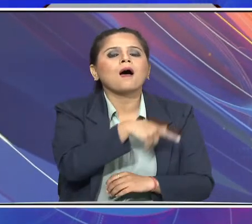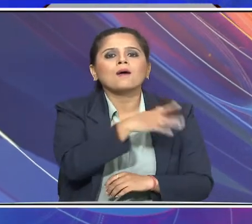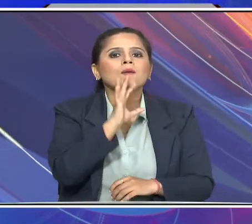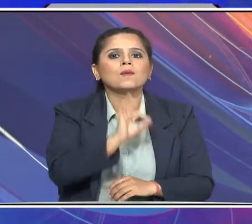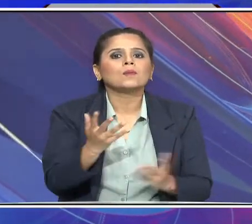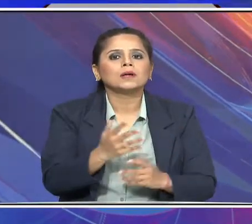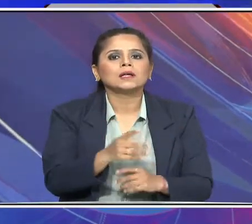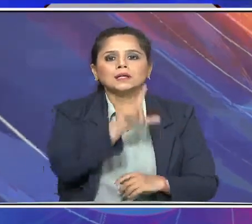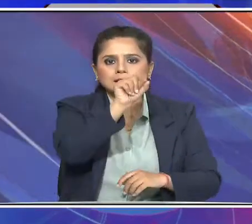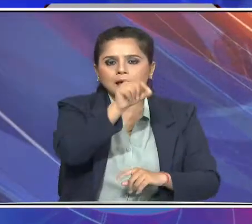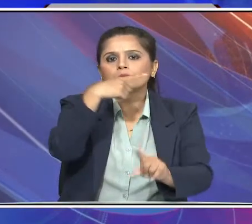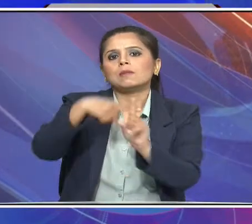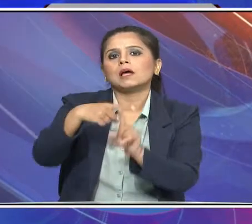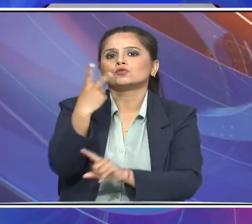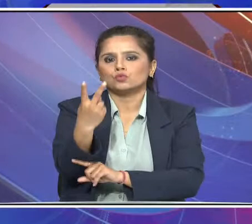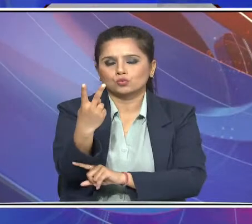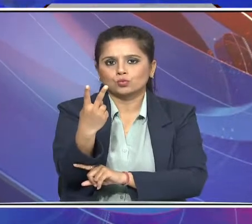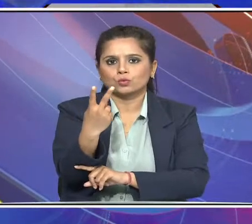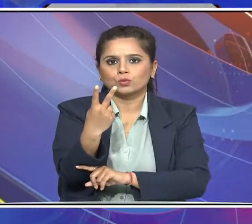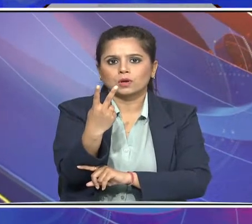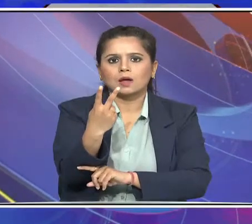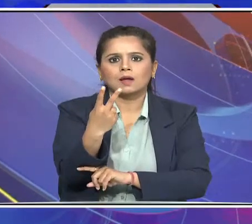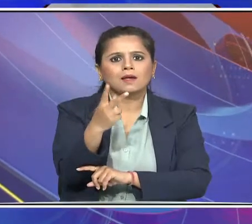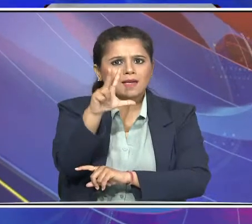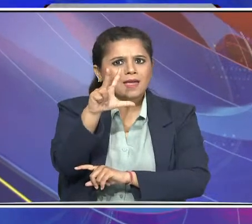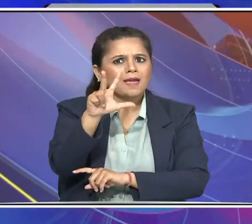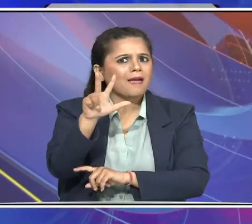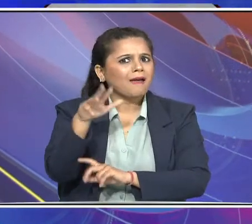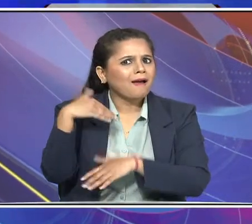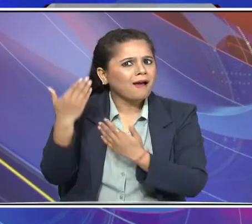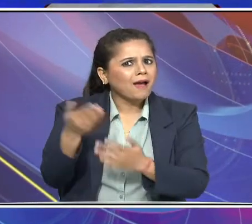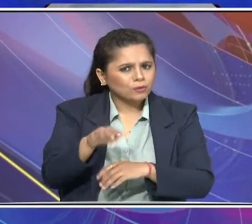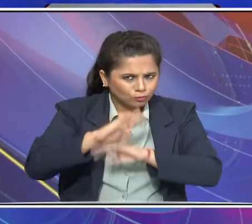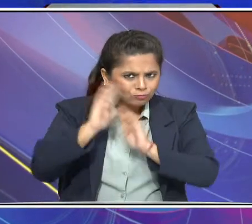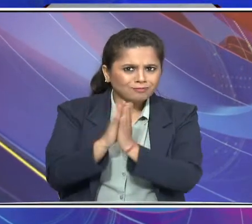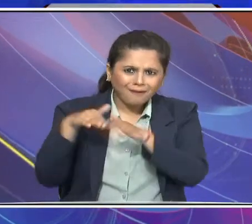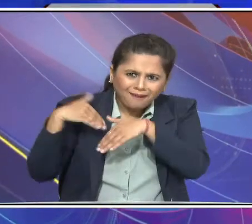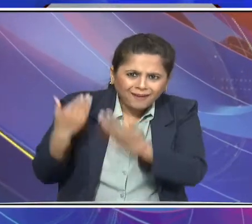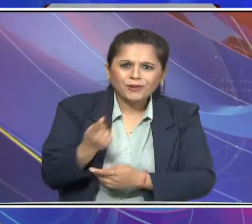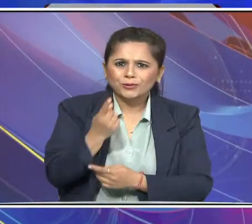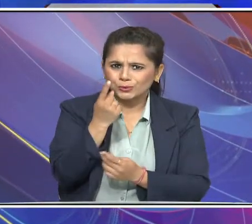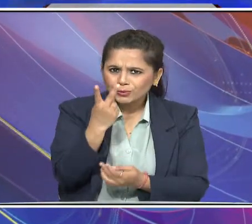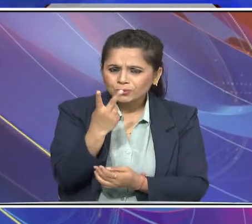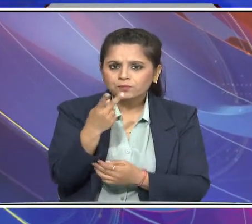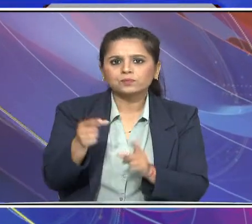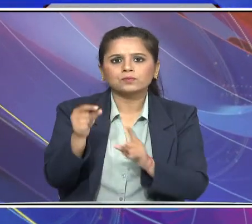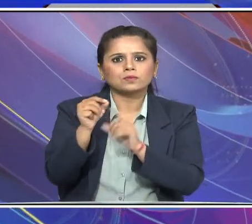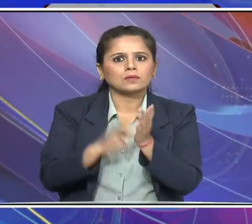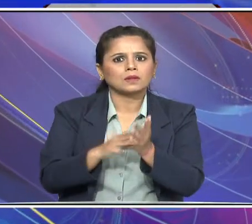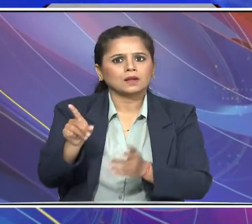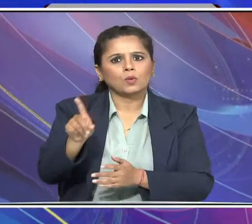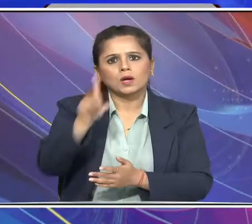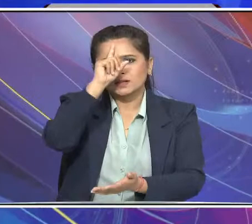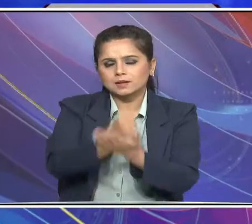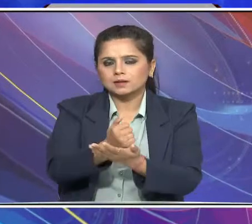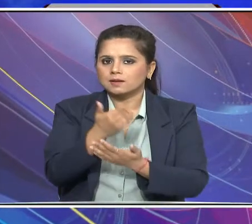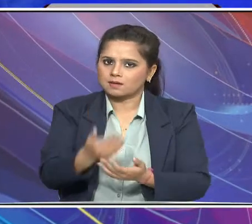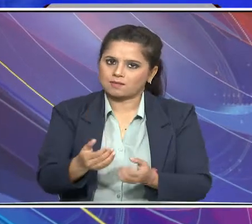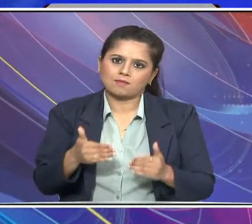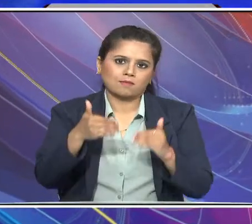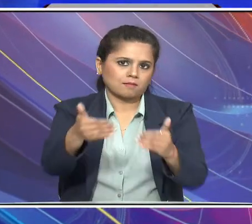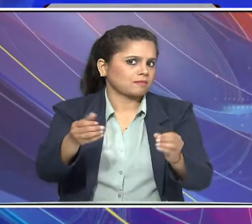10 + 2 12 थी आठ नहीं मिलेगी आज तक 12 थी आठ प्रधानमंत्री जी के एक निर्णय से खुलेगी